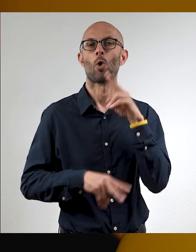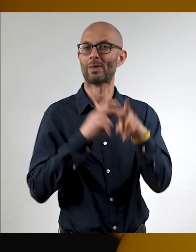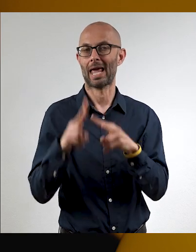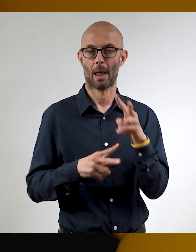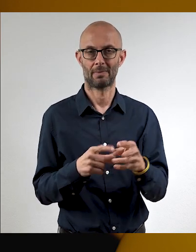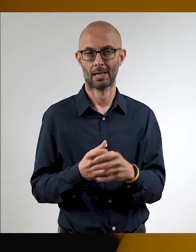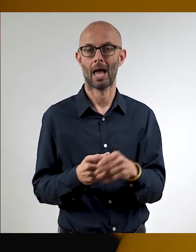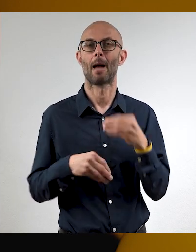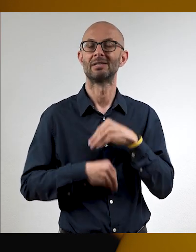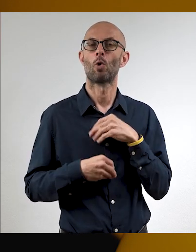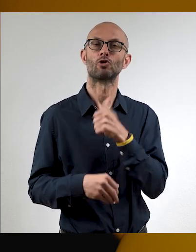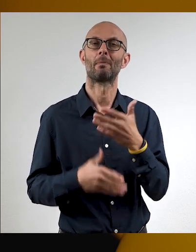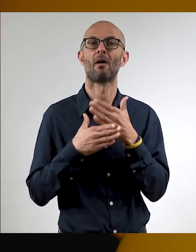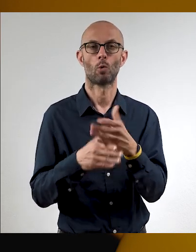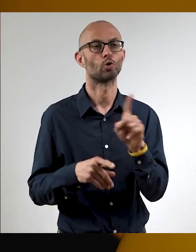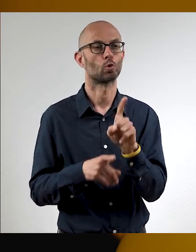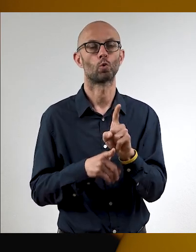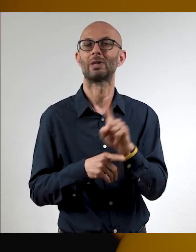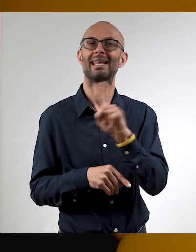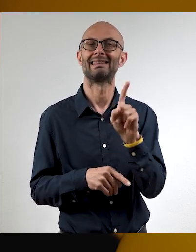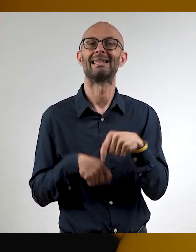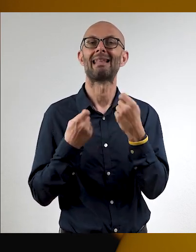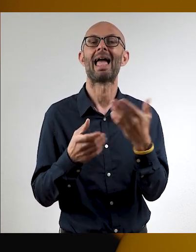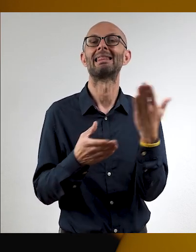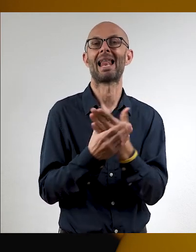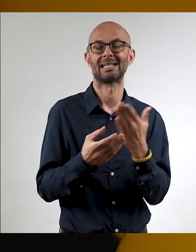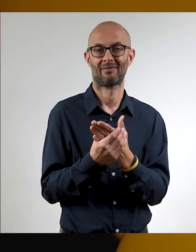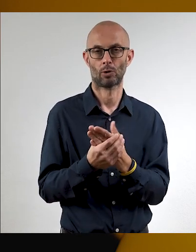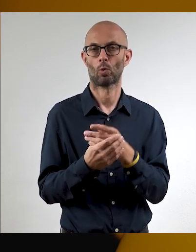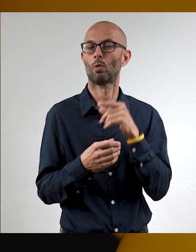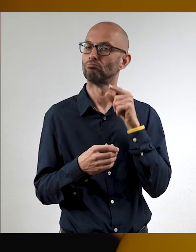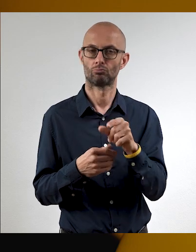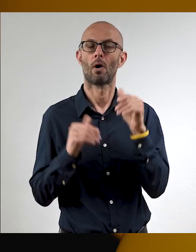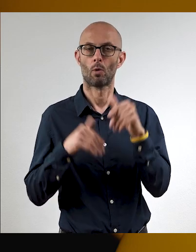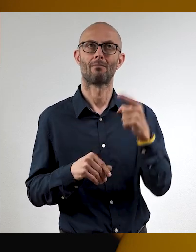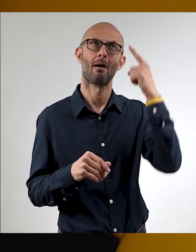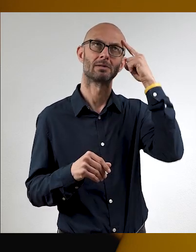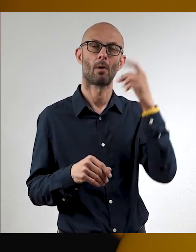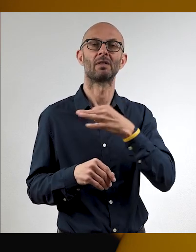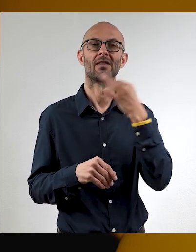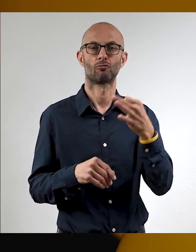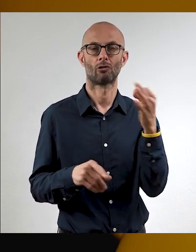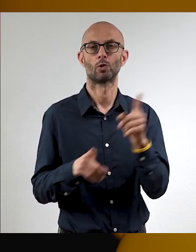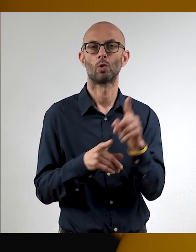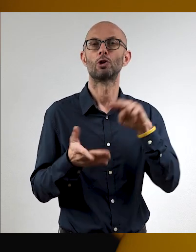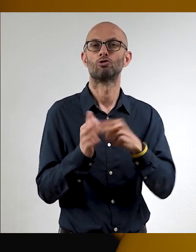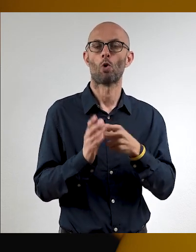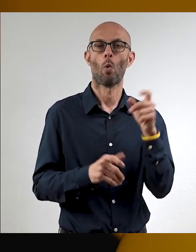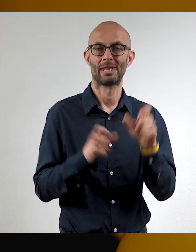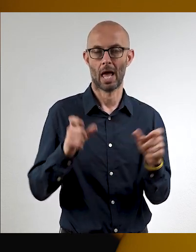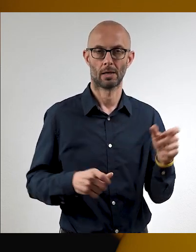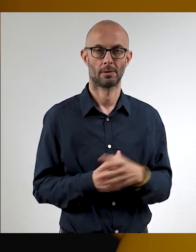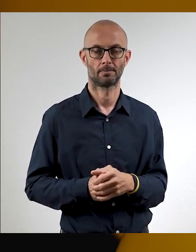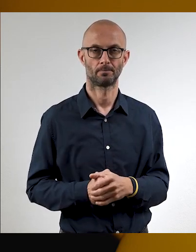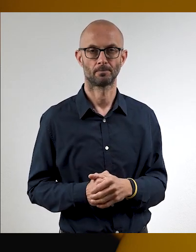psihoterapija, psihološka prva pomoč tudi ni dajanje nasvetov. Na to se moramo spomniti včasih tudi strokovnjaki.